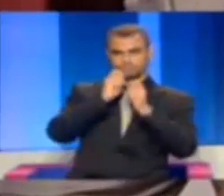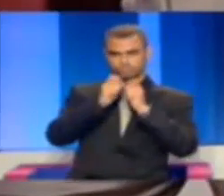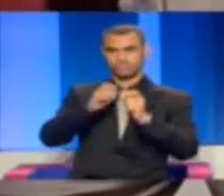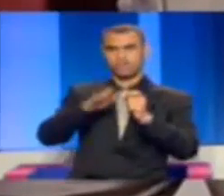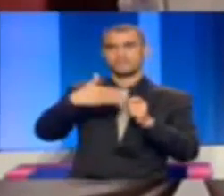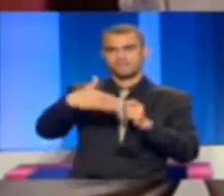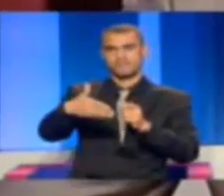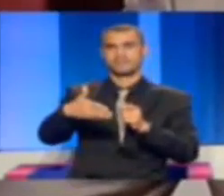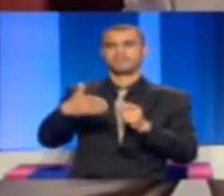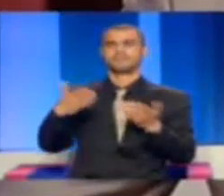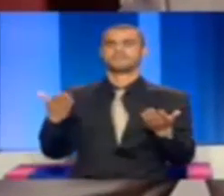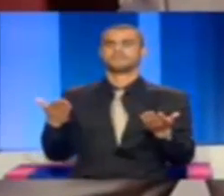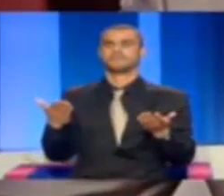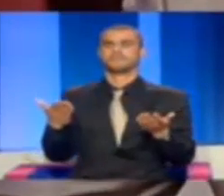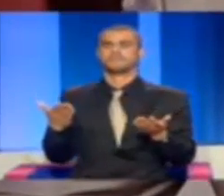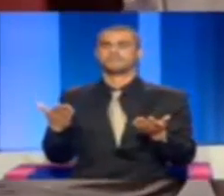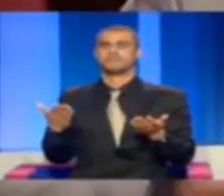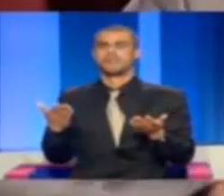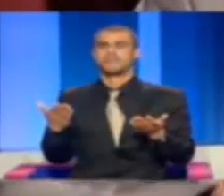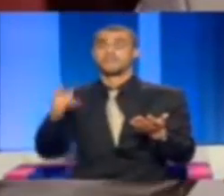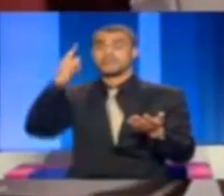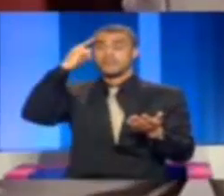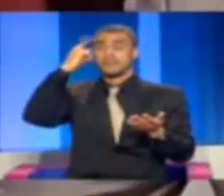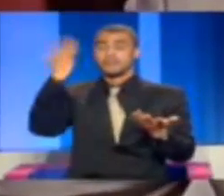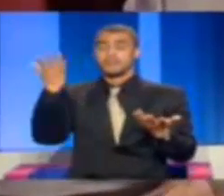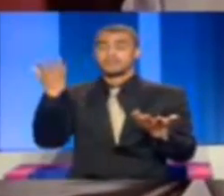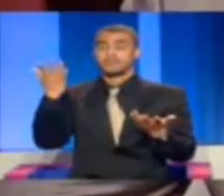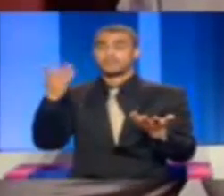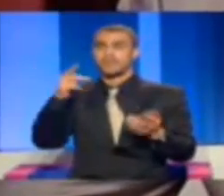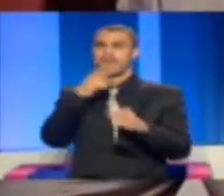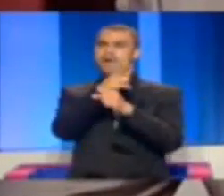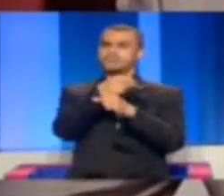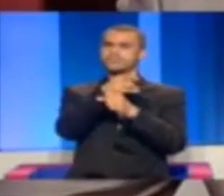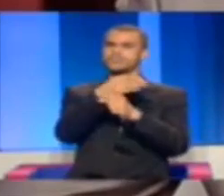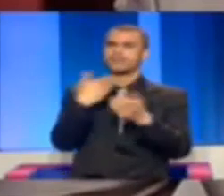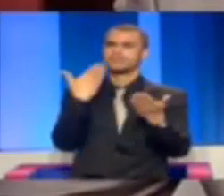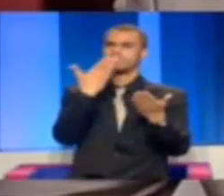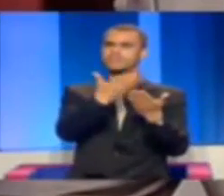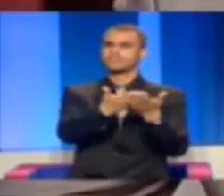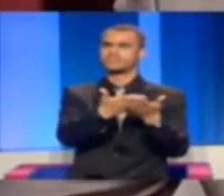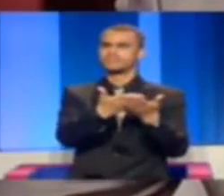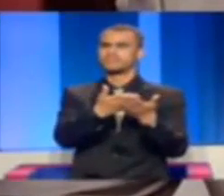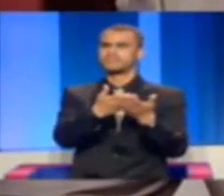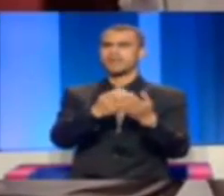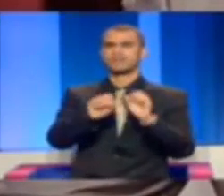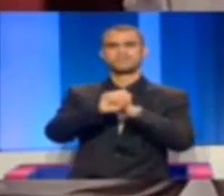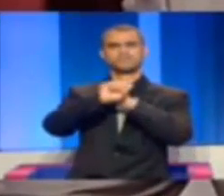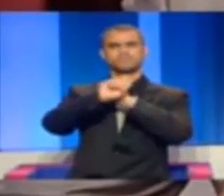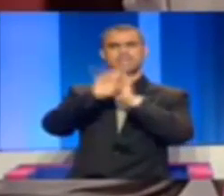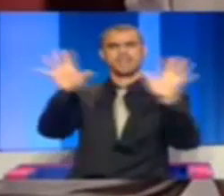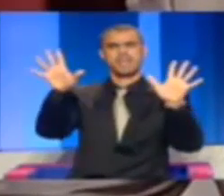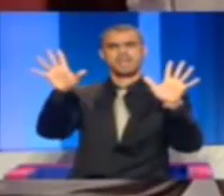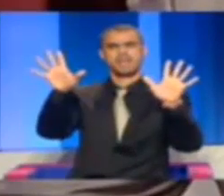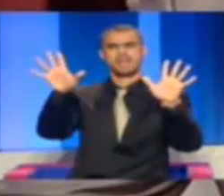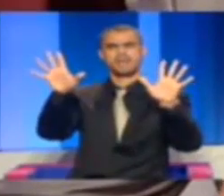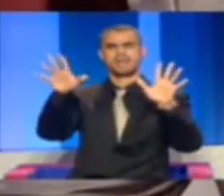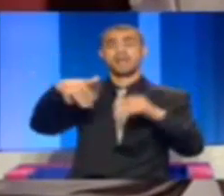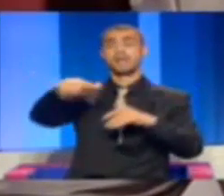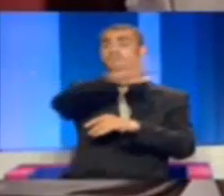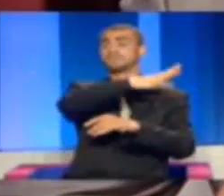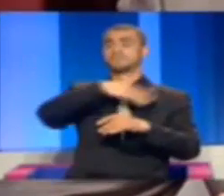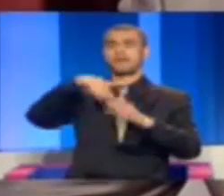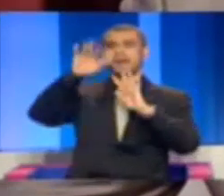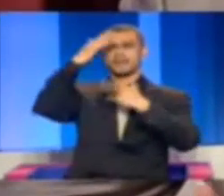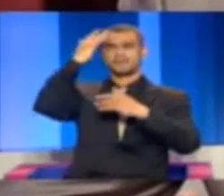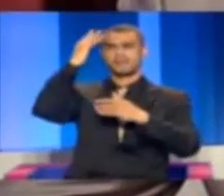لهذه الفئات، كيفاش كتم كيف يتم تصنيفها. بالنسبه للروبورتاج فالواضح بانه هناك لا زال